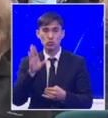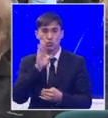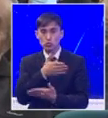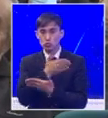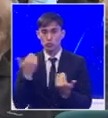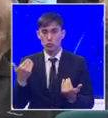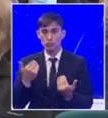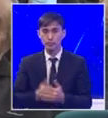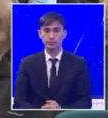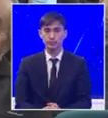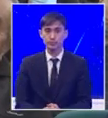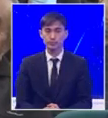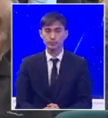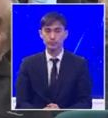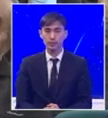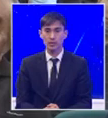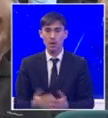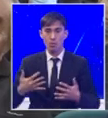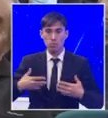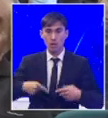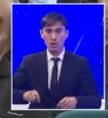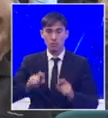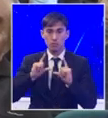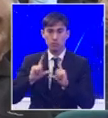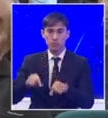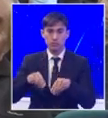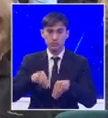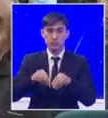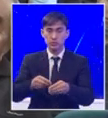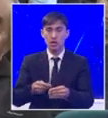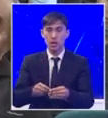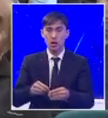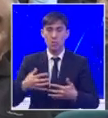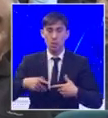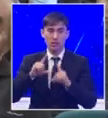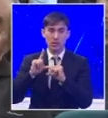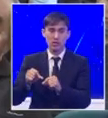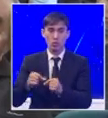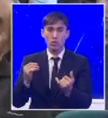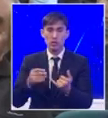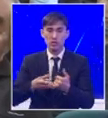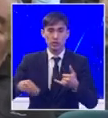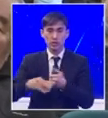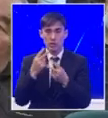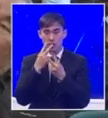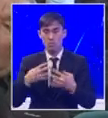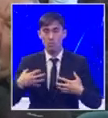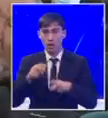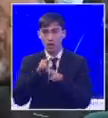бармайды. Мына малды жібереді одан кейін. Ол мал кетеді. Ол малына қарай ма, жеріне қарай ма?